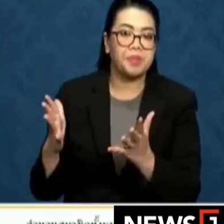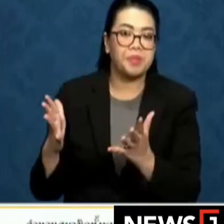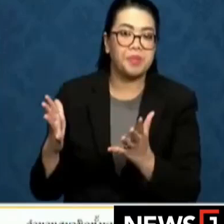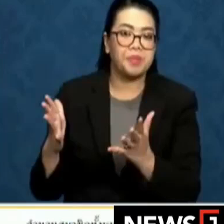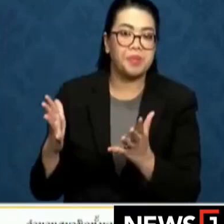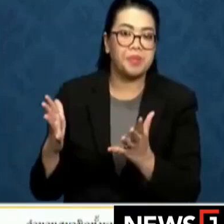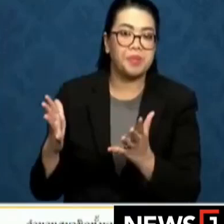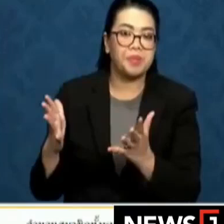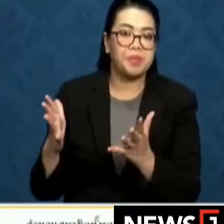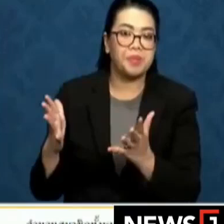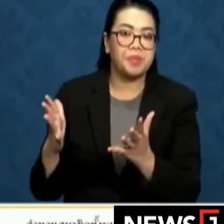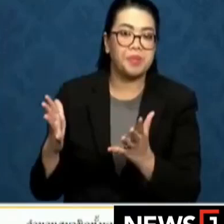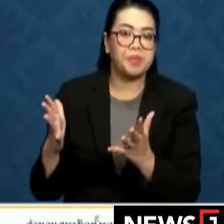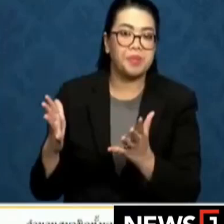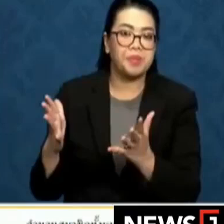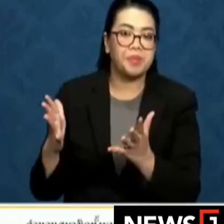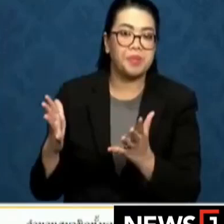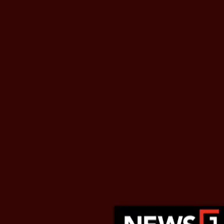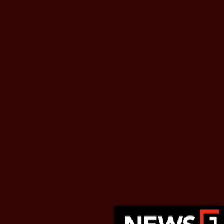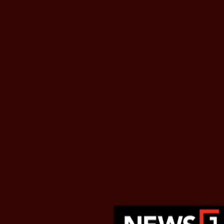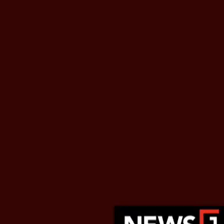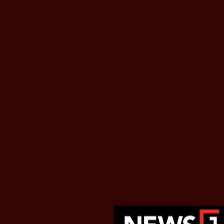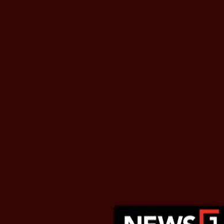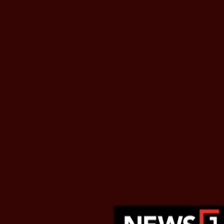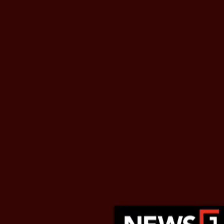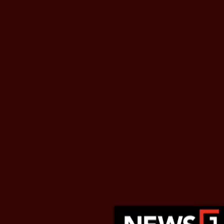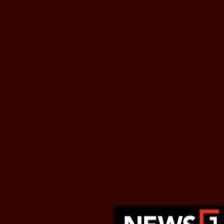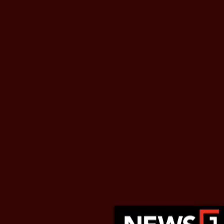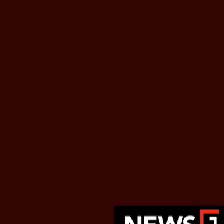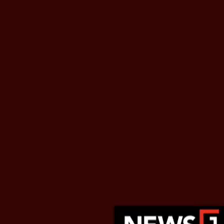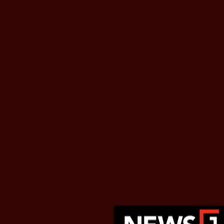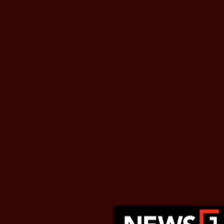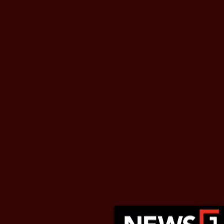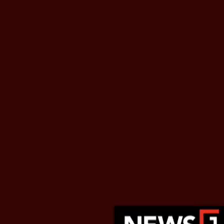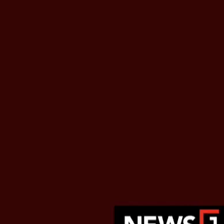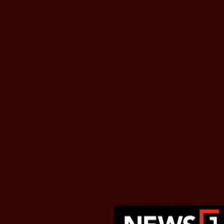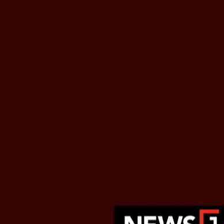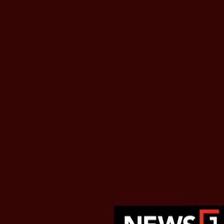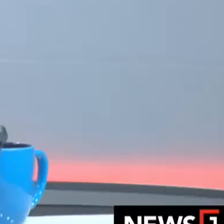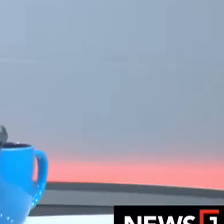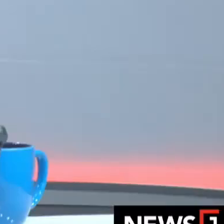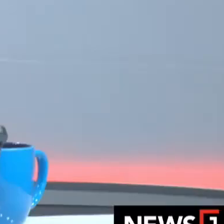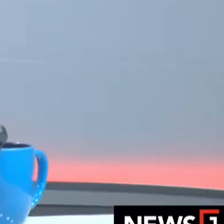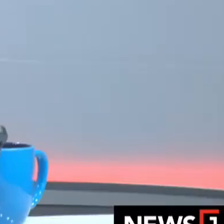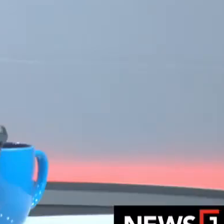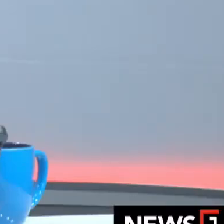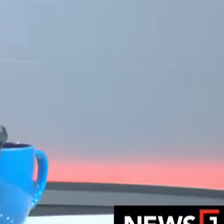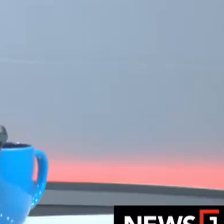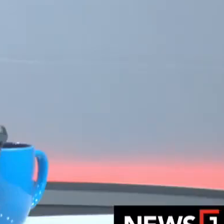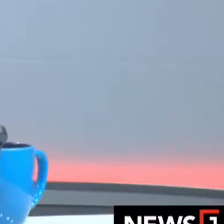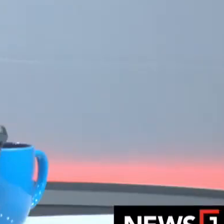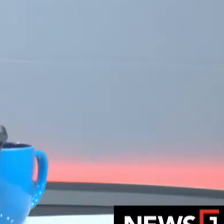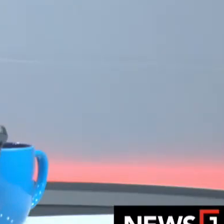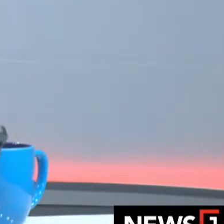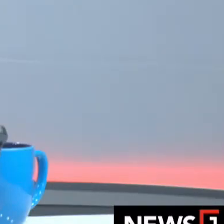เม็ดเงินเข้าระบบเศรษฐกิจให้ประชาชนมีเงินไปต่อยอดนะในอาชีพดังนั้นคำว่าคิดไปทำไป